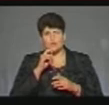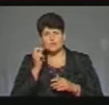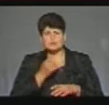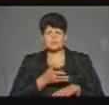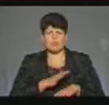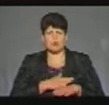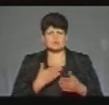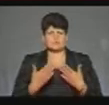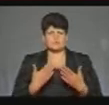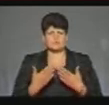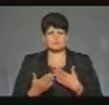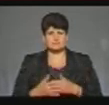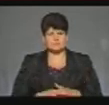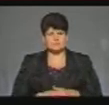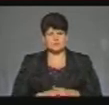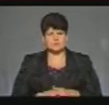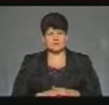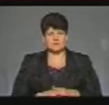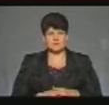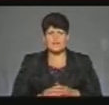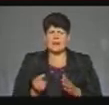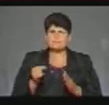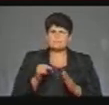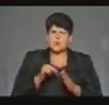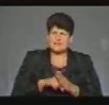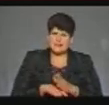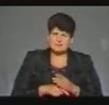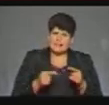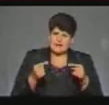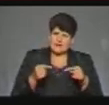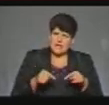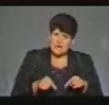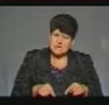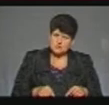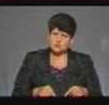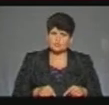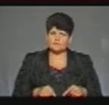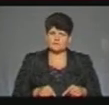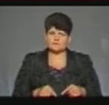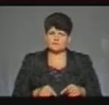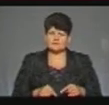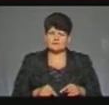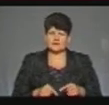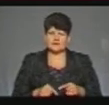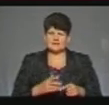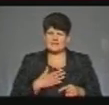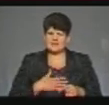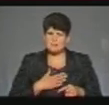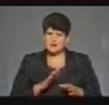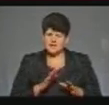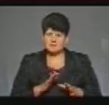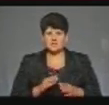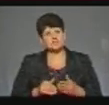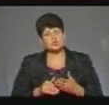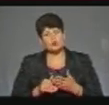взаємини? Вони поглибили кризу, скажімо так, яка була якийсь період, такі тертя були неприємні, чи навпаки